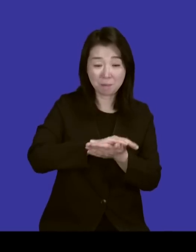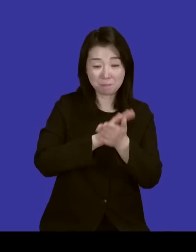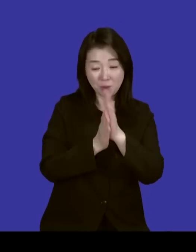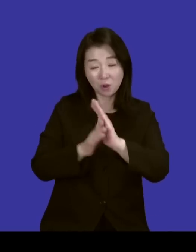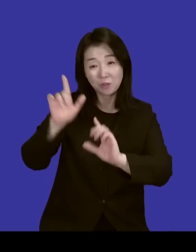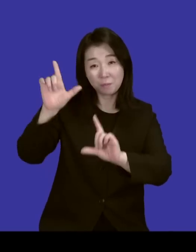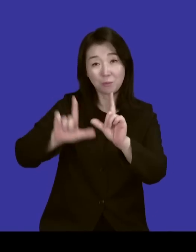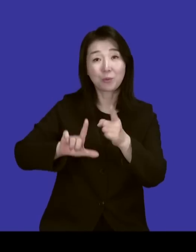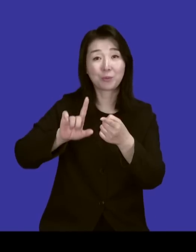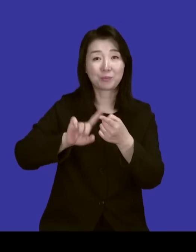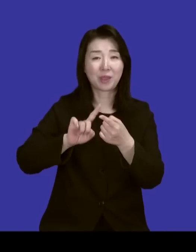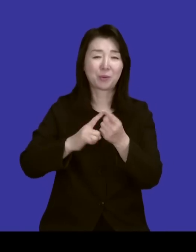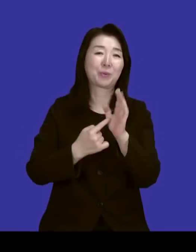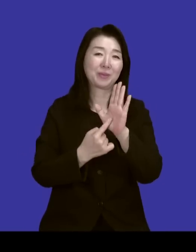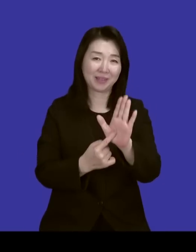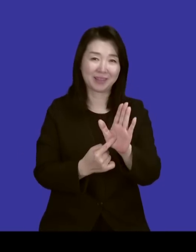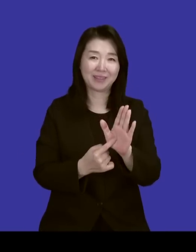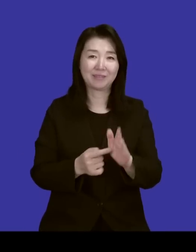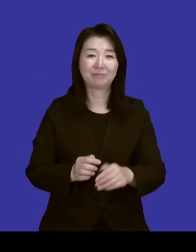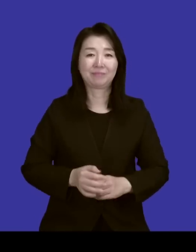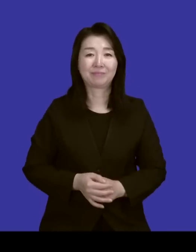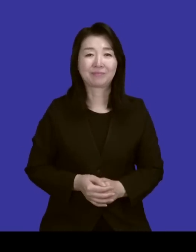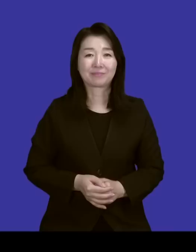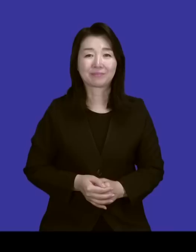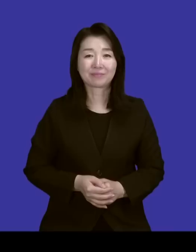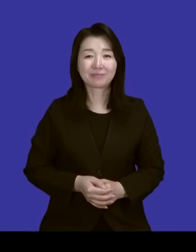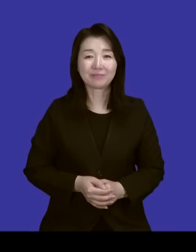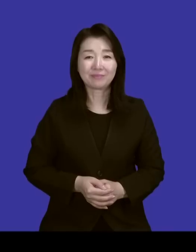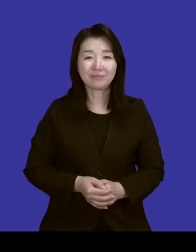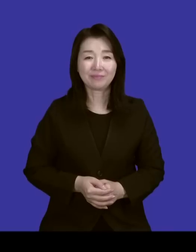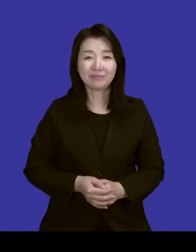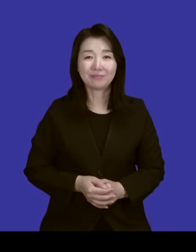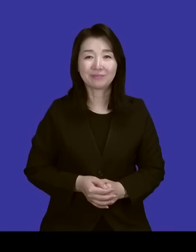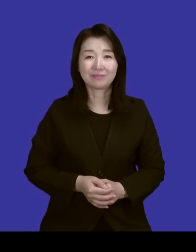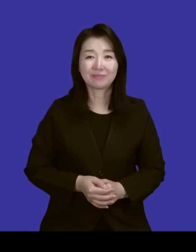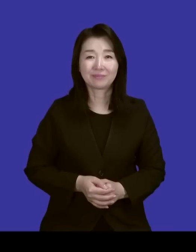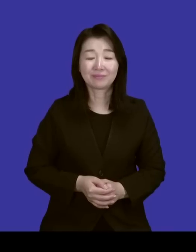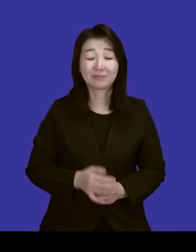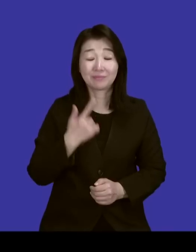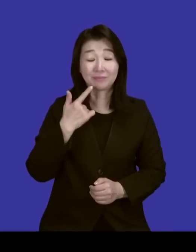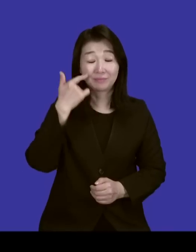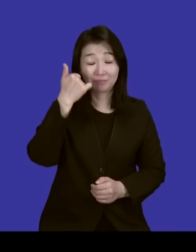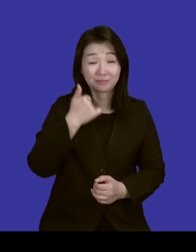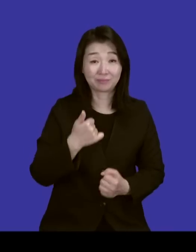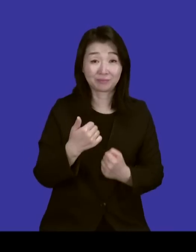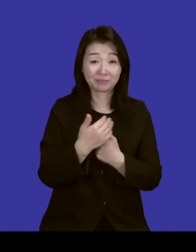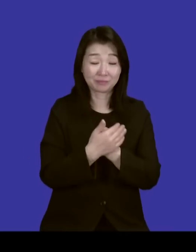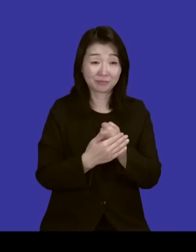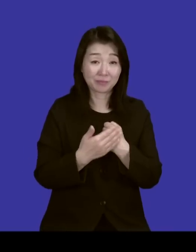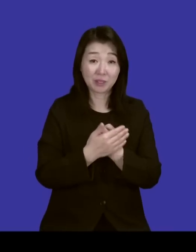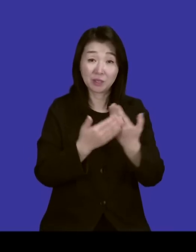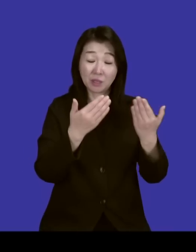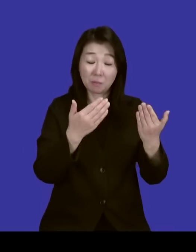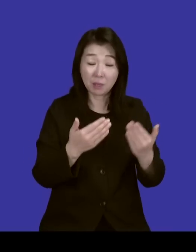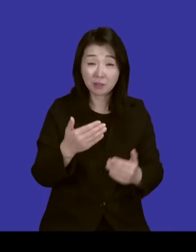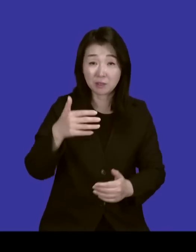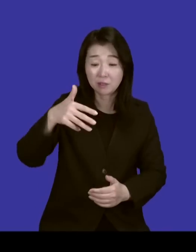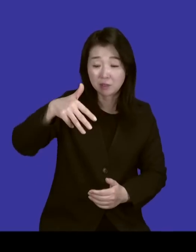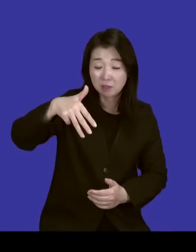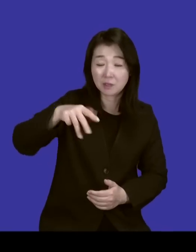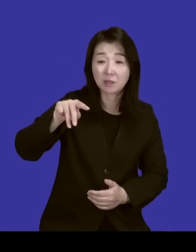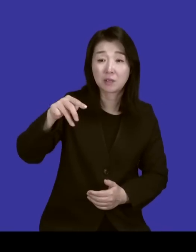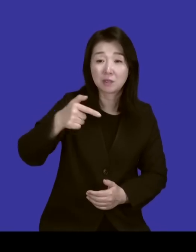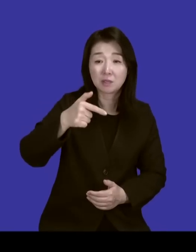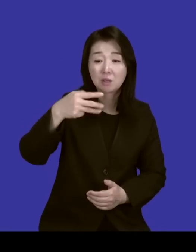모습으로 예. 나타나지 않았을까. 예. 목사님이 이제 큰 은혜를 받은 철로 역정을 봐도 네, 네. 이제 그리고 구원 이후에